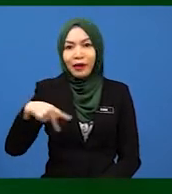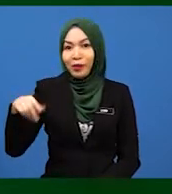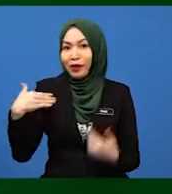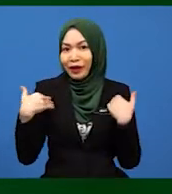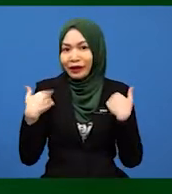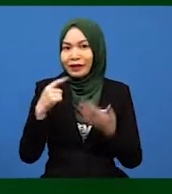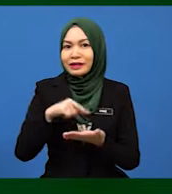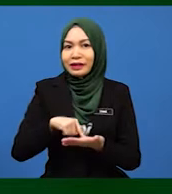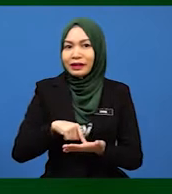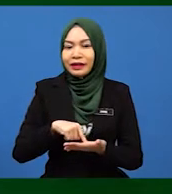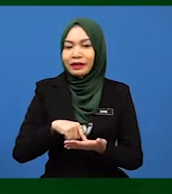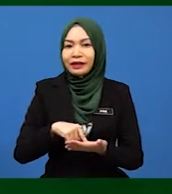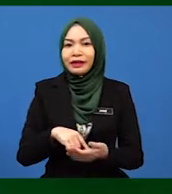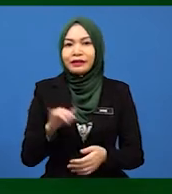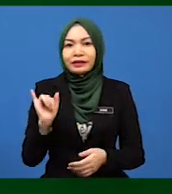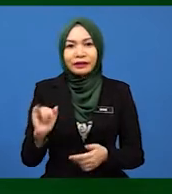Ayat kedua pula,